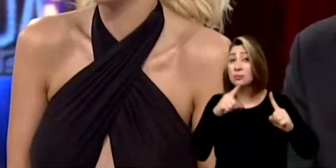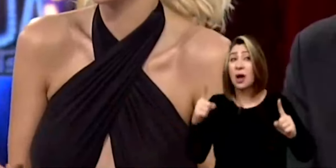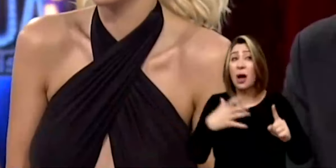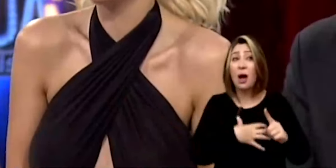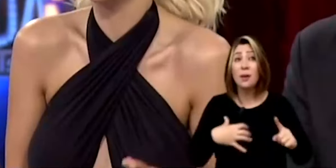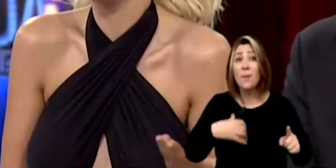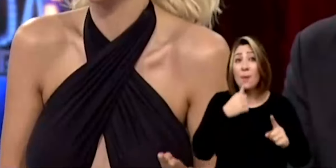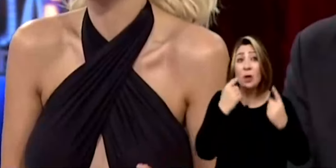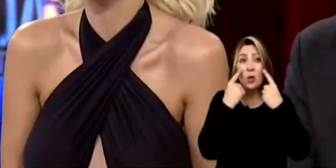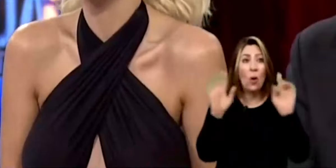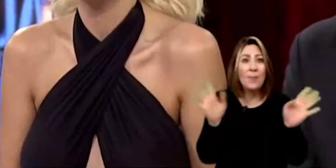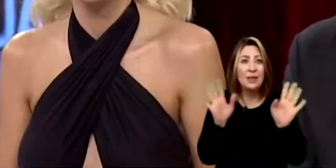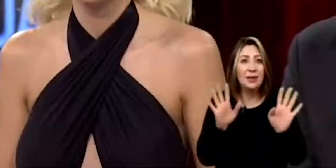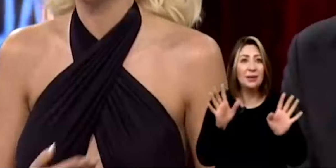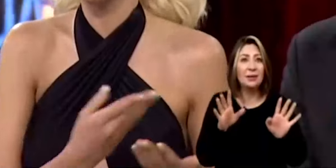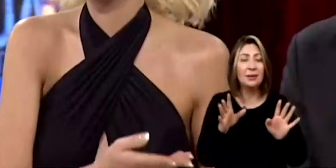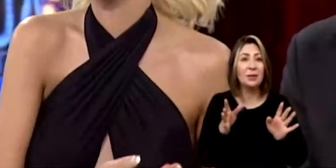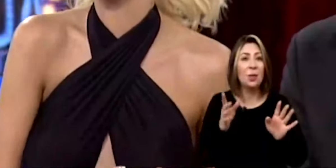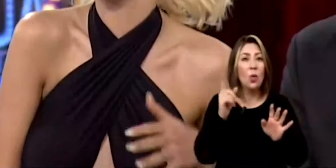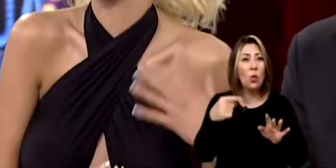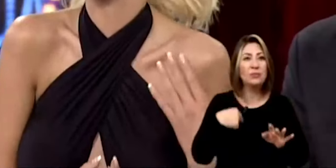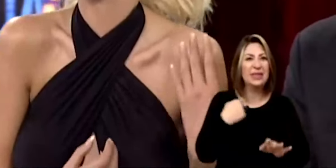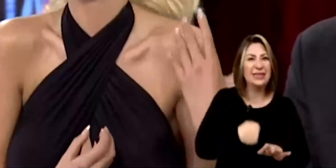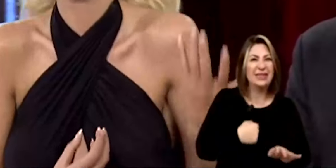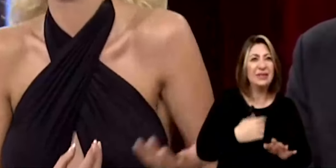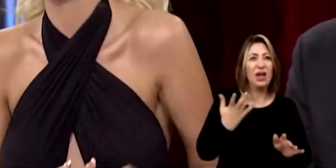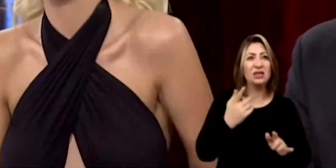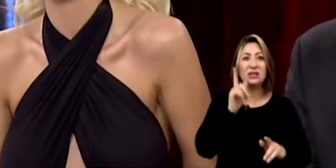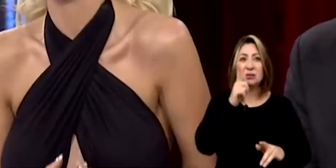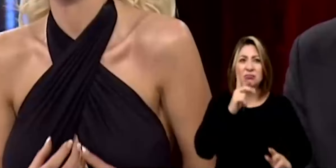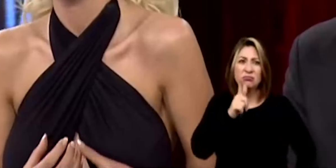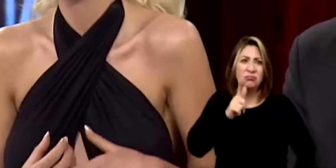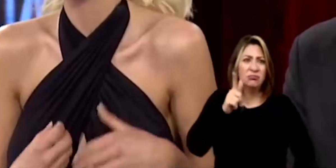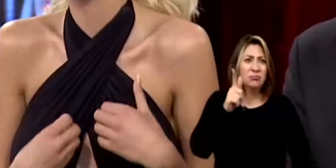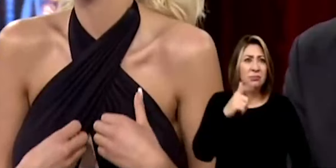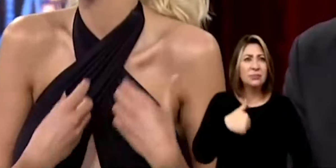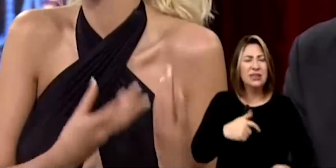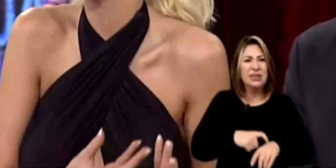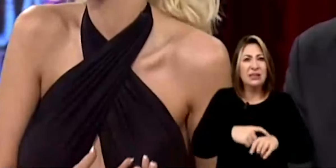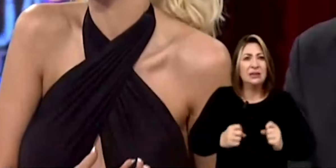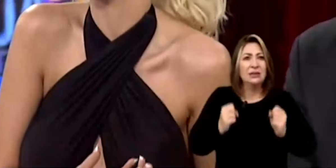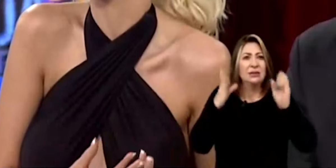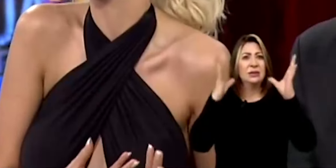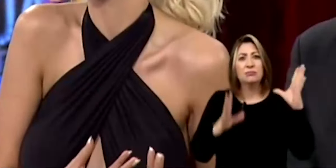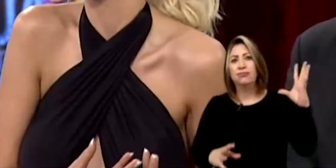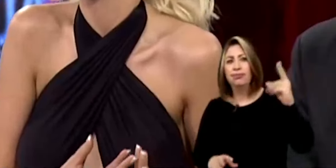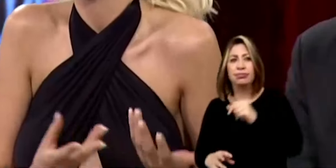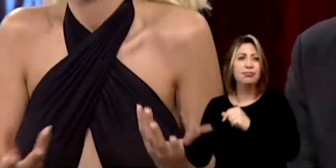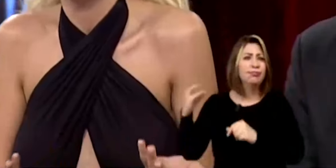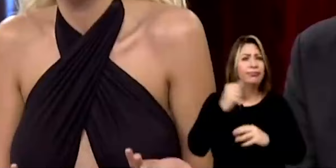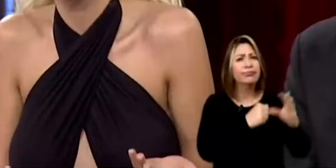annemizi babamızı görmedik onlar kadar. O bize kızdığında ya da sesini yükselttiğinde biz sinirimizi ondan çıkartıyorduk.